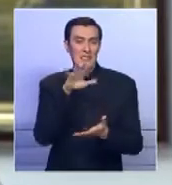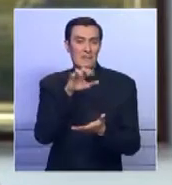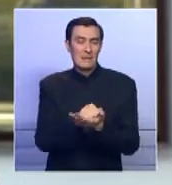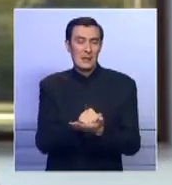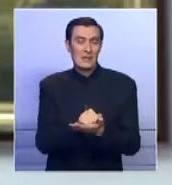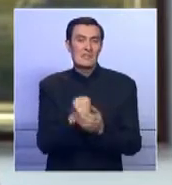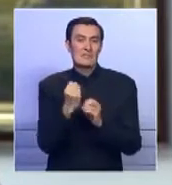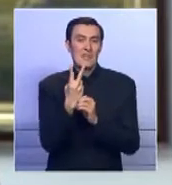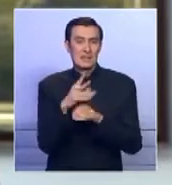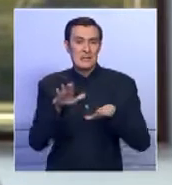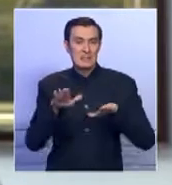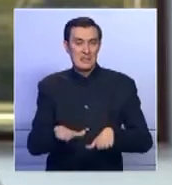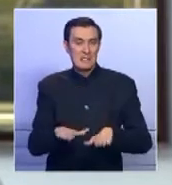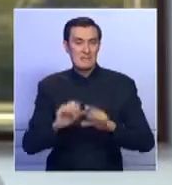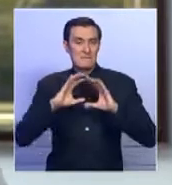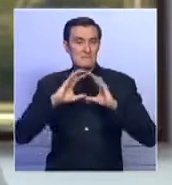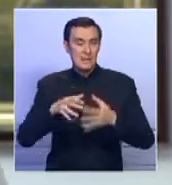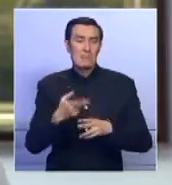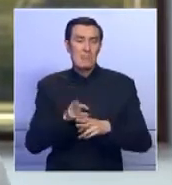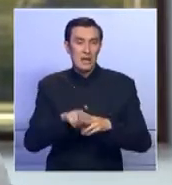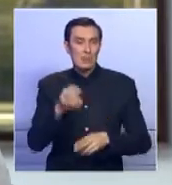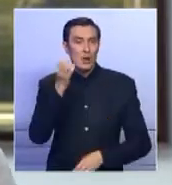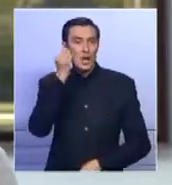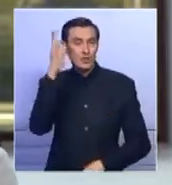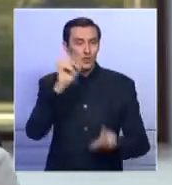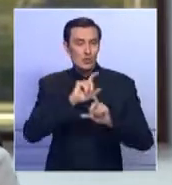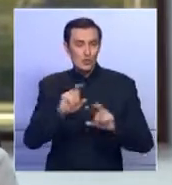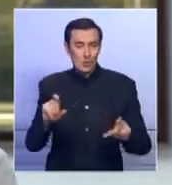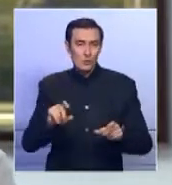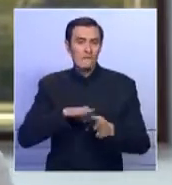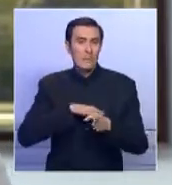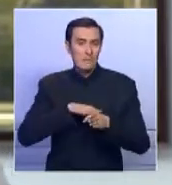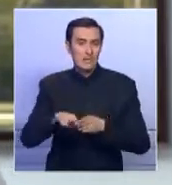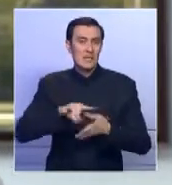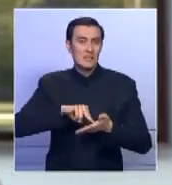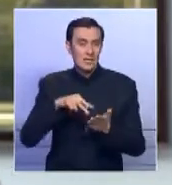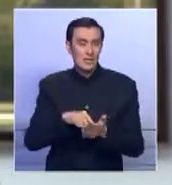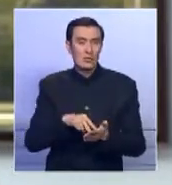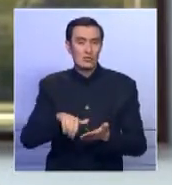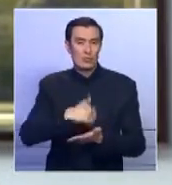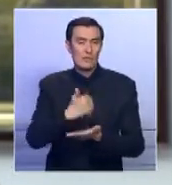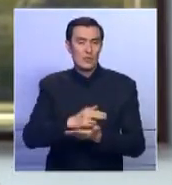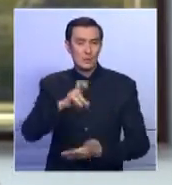завоевала 12-е место в мире. Так что одаренные школьники выполняют стратегию главы государства.